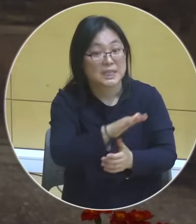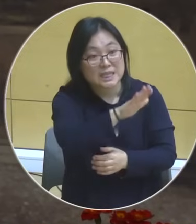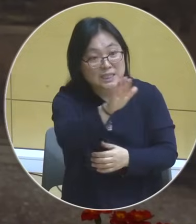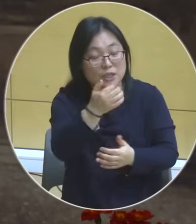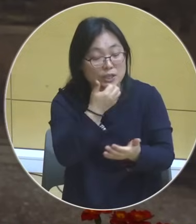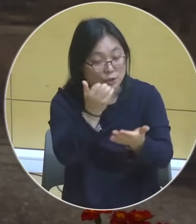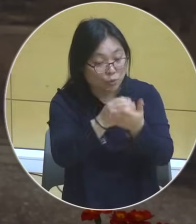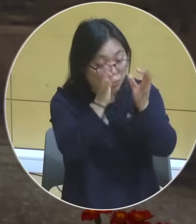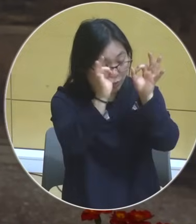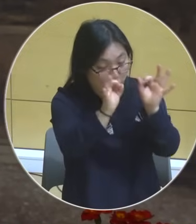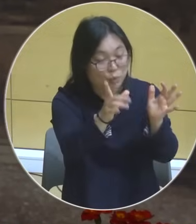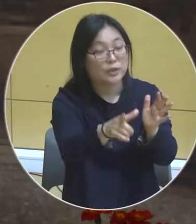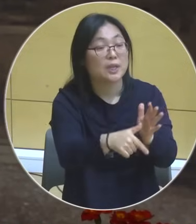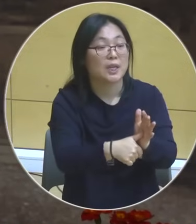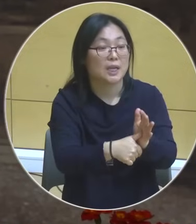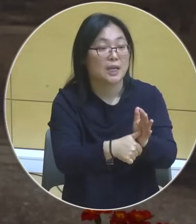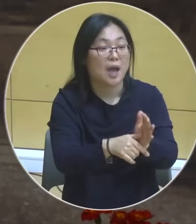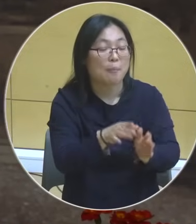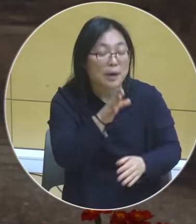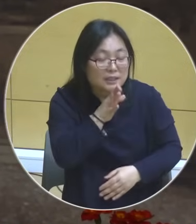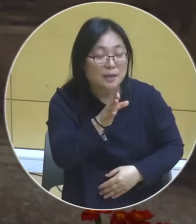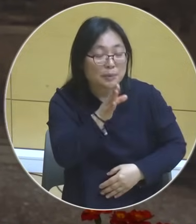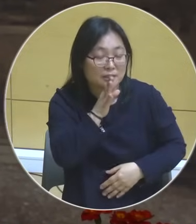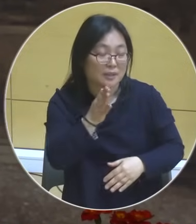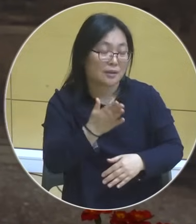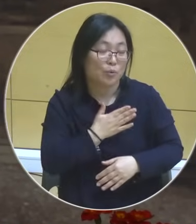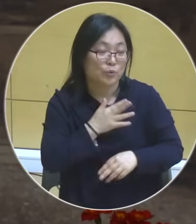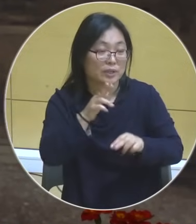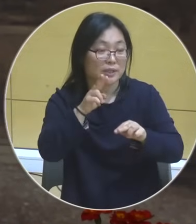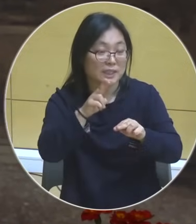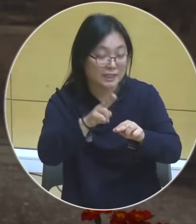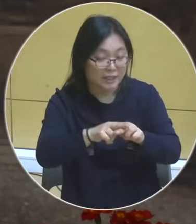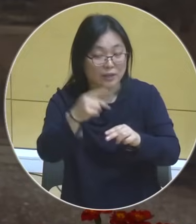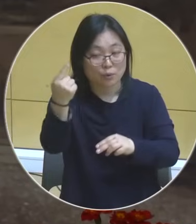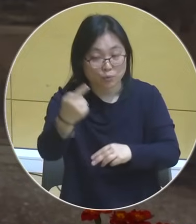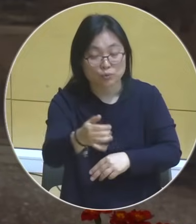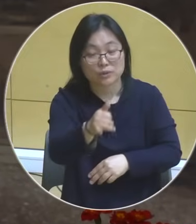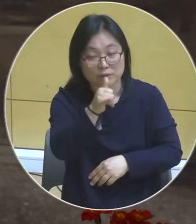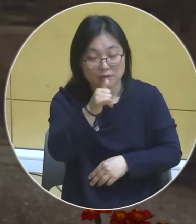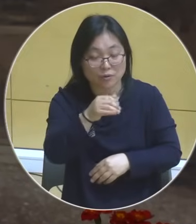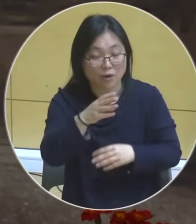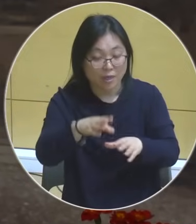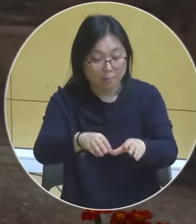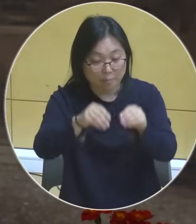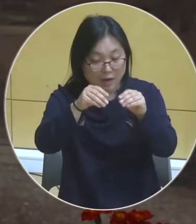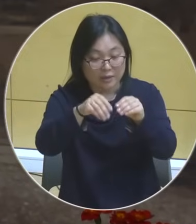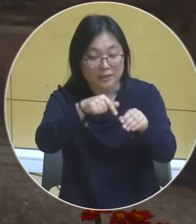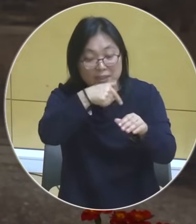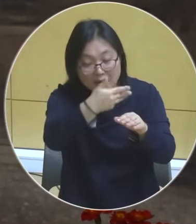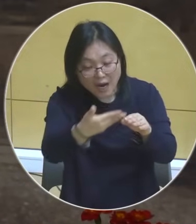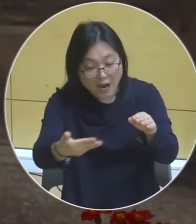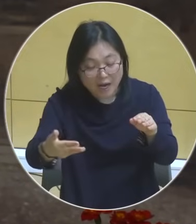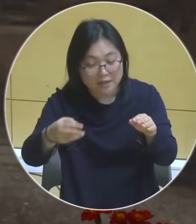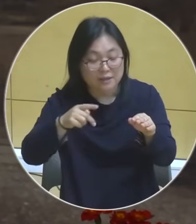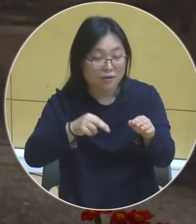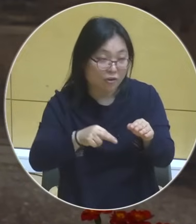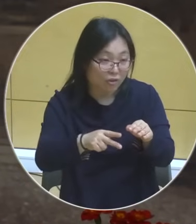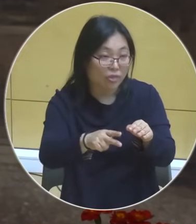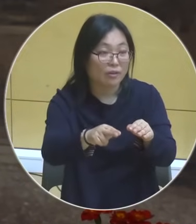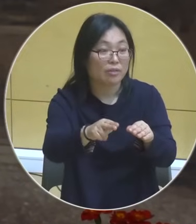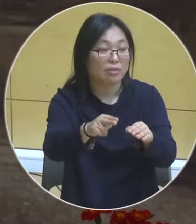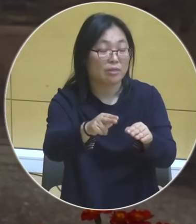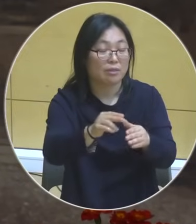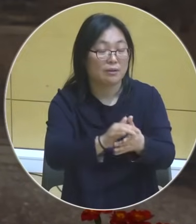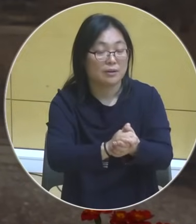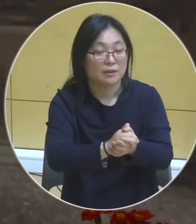그들이 그 돌멩이를 볼 때, 그렇지, 우리가 오늘 여기 올 수 있었던 것은 저 마른 땅에서 이 요단강 물 속에 있던 저